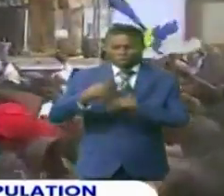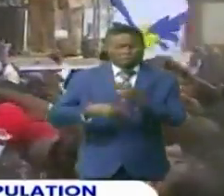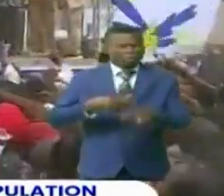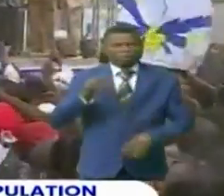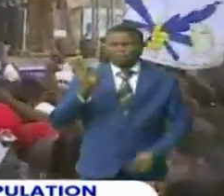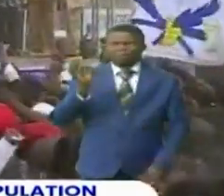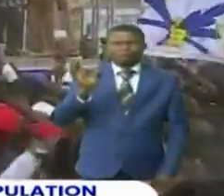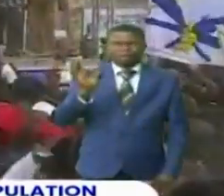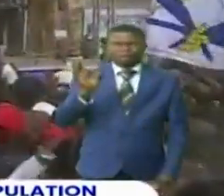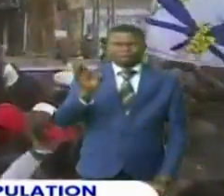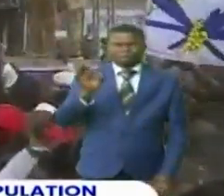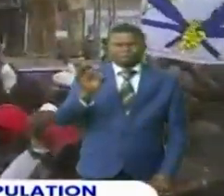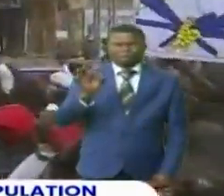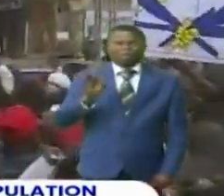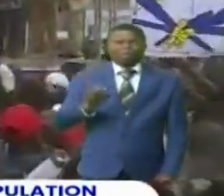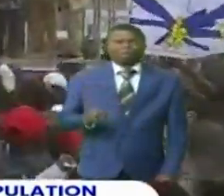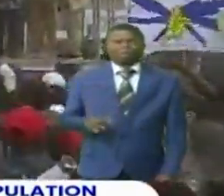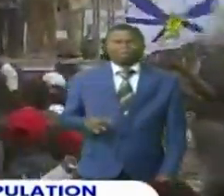noté.